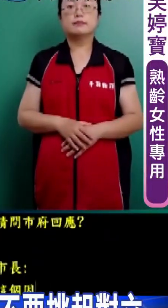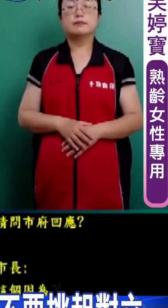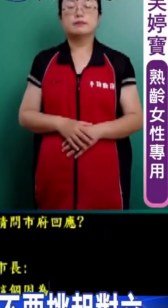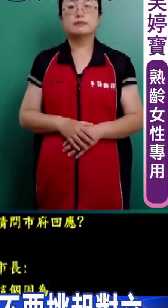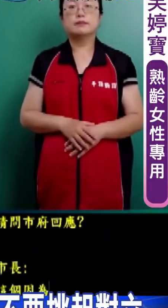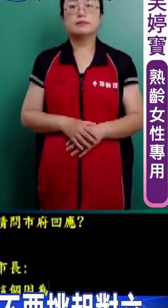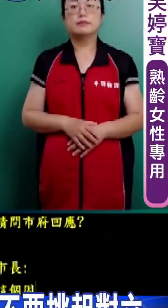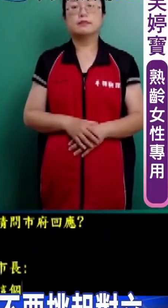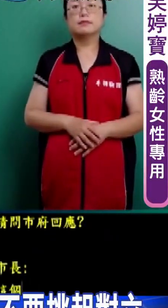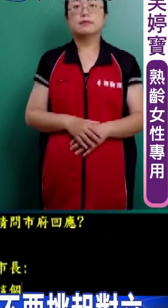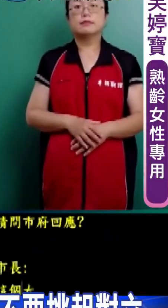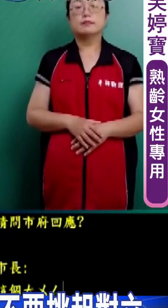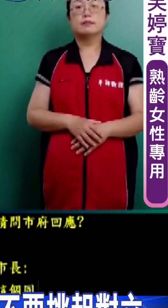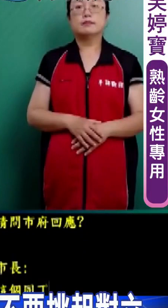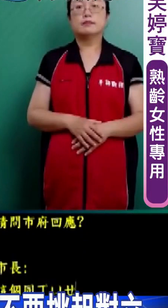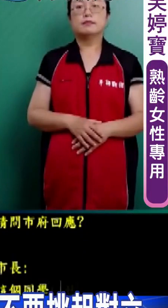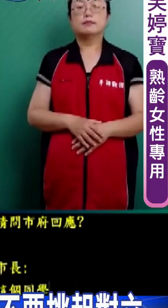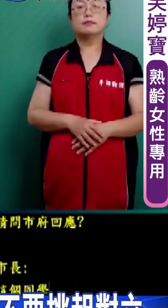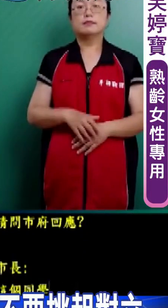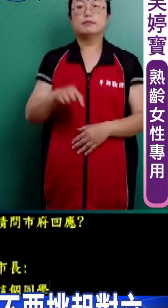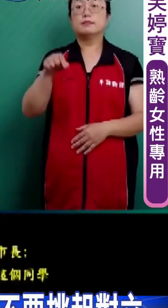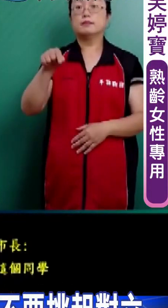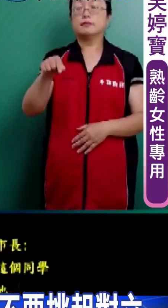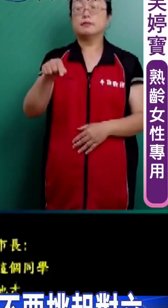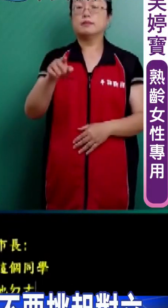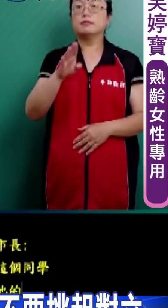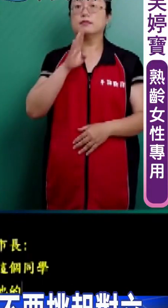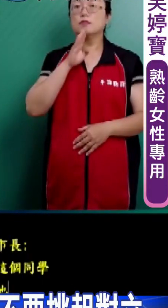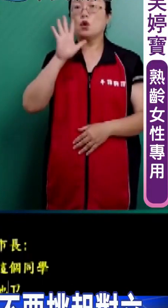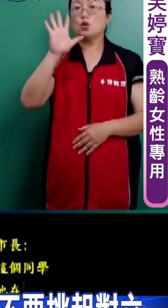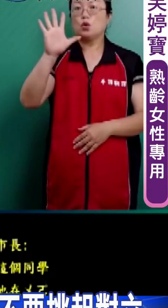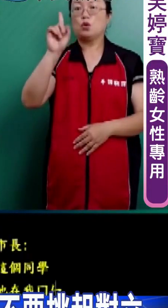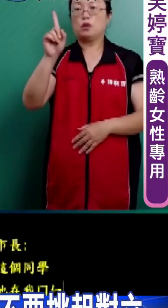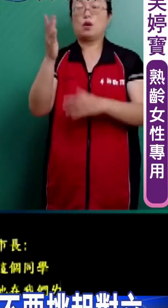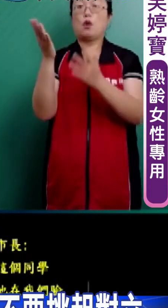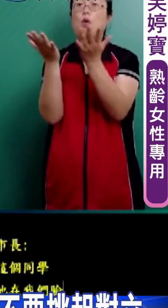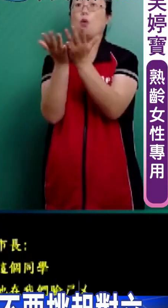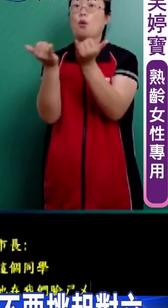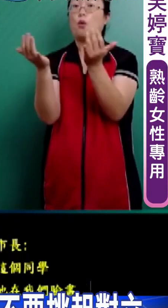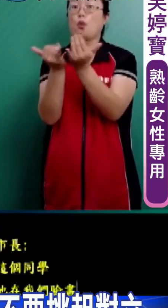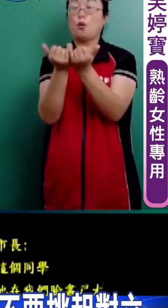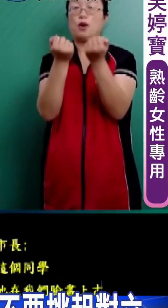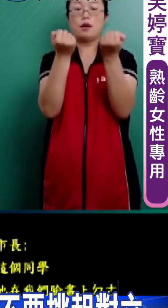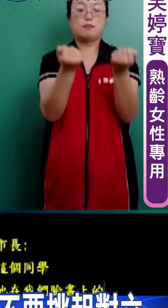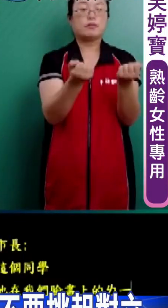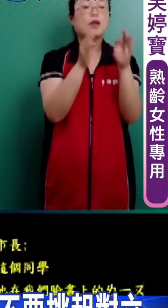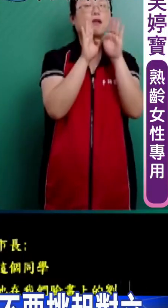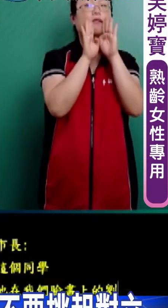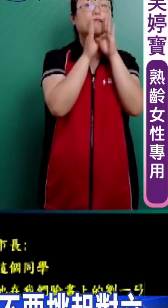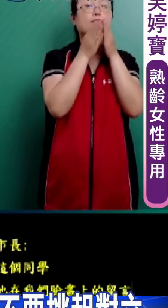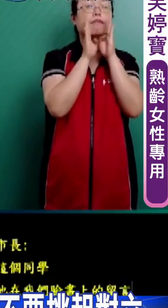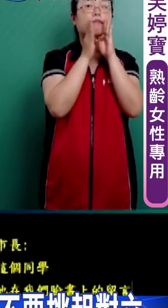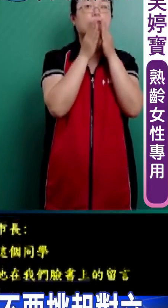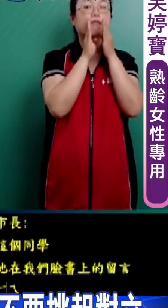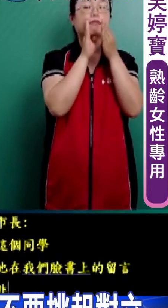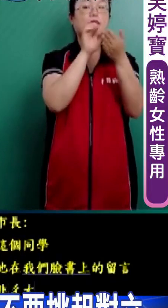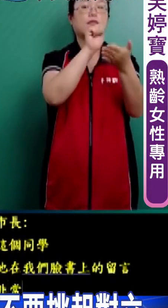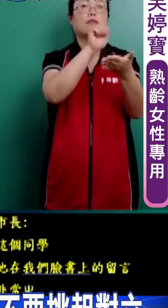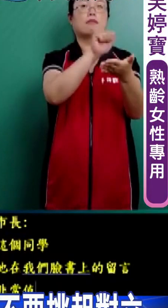学哈，他的一个在我们脸书上的留言，哦，啊，非常的直